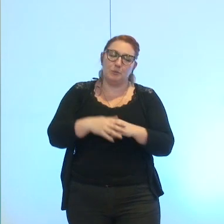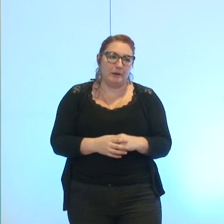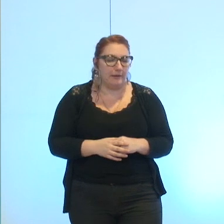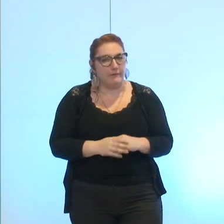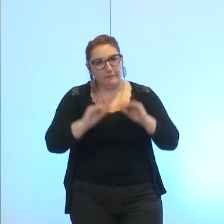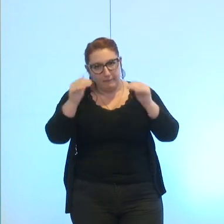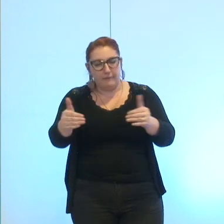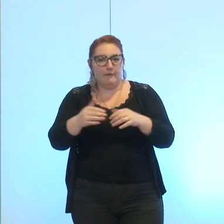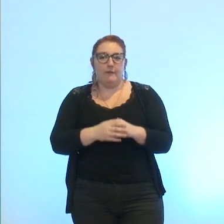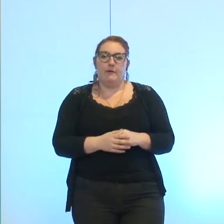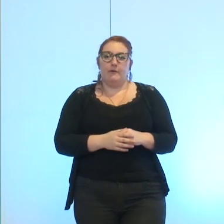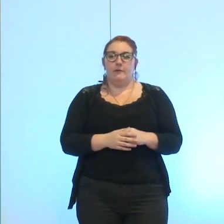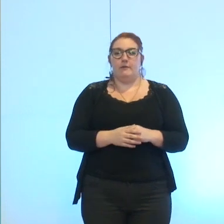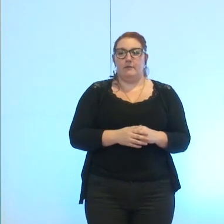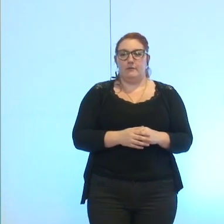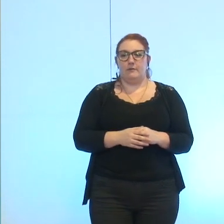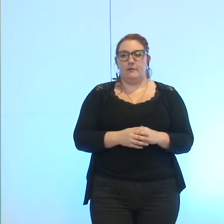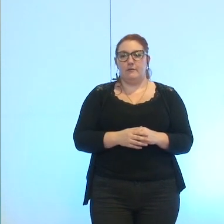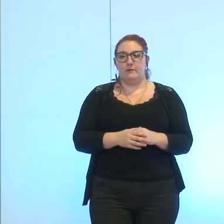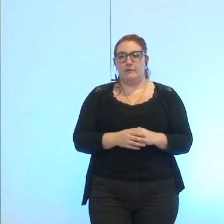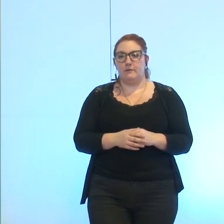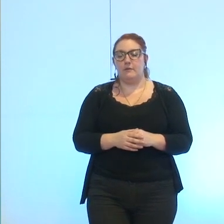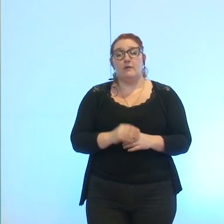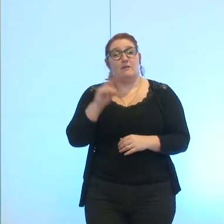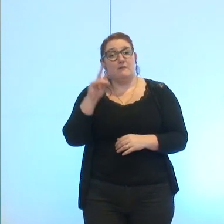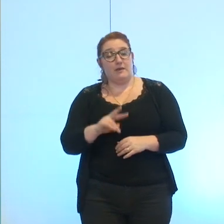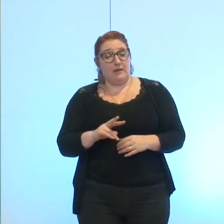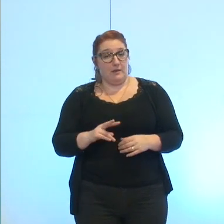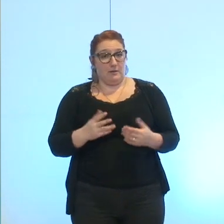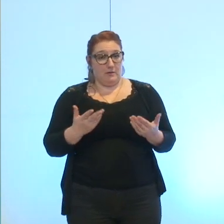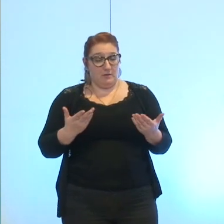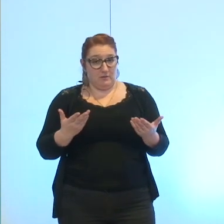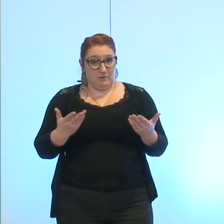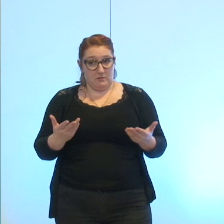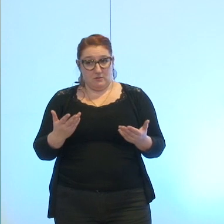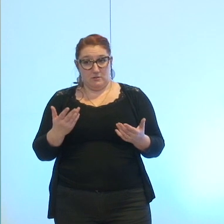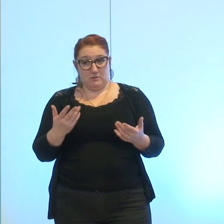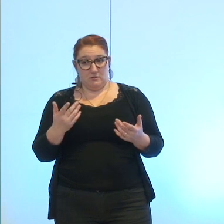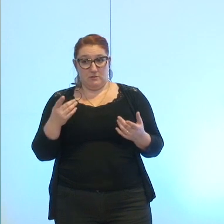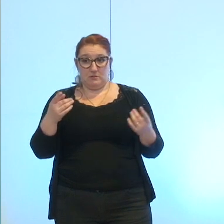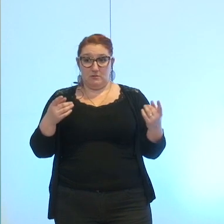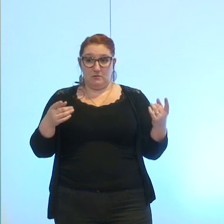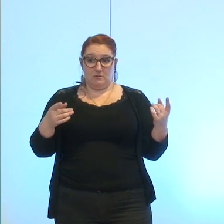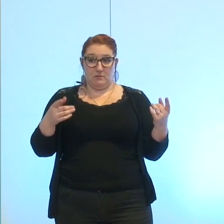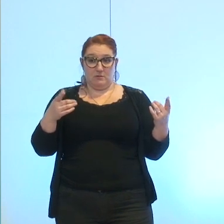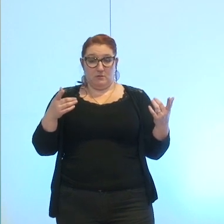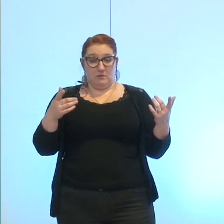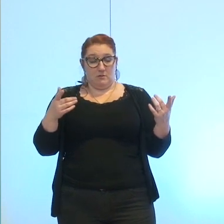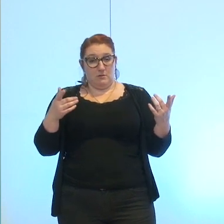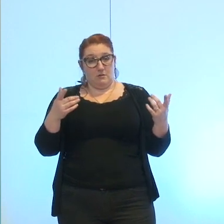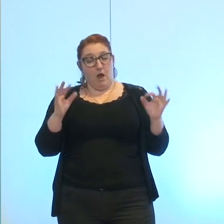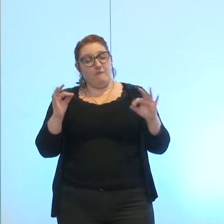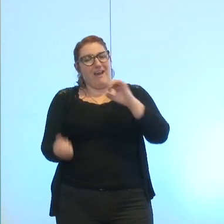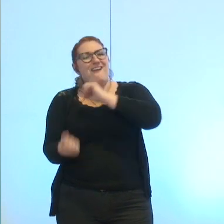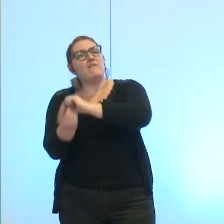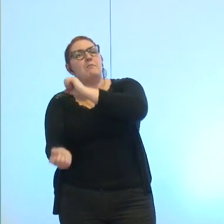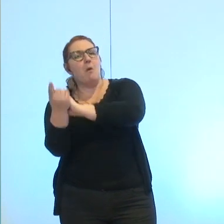qui s rendre plus visible euh grâce à la disparisation de l'affichage pour l'événementtiel c'est un peu différent